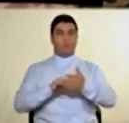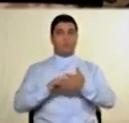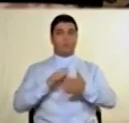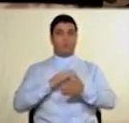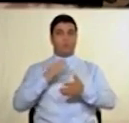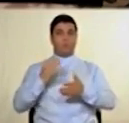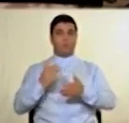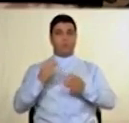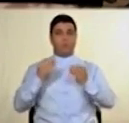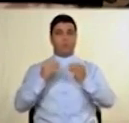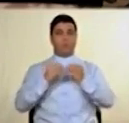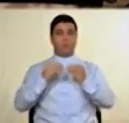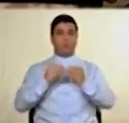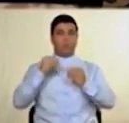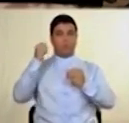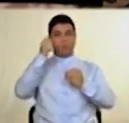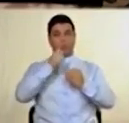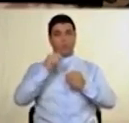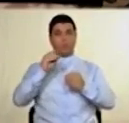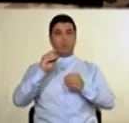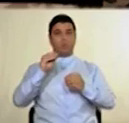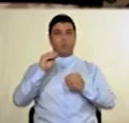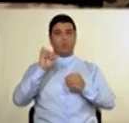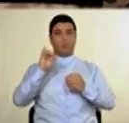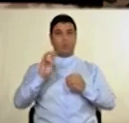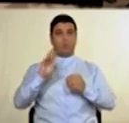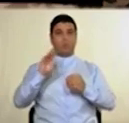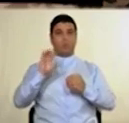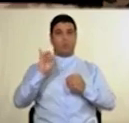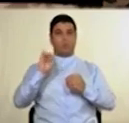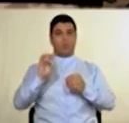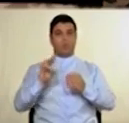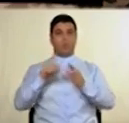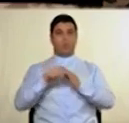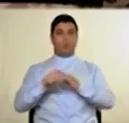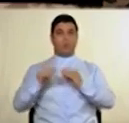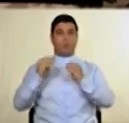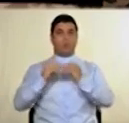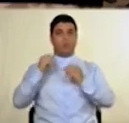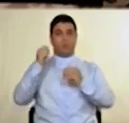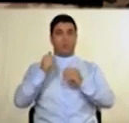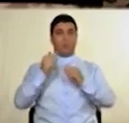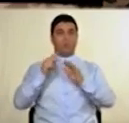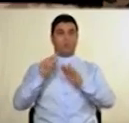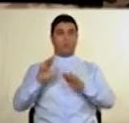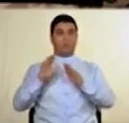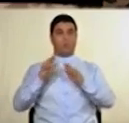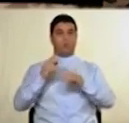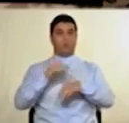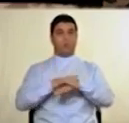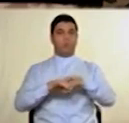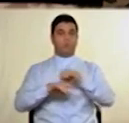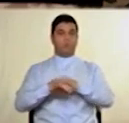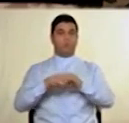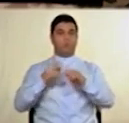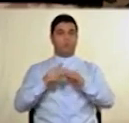ekan. Ya'ni 10 yil davomida Chjan Sian Hunlar qo'lida, demak, asirlikda qolib ketadi. Lekin ulardan